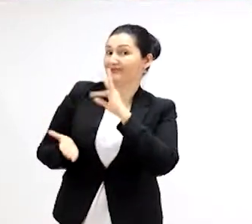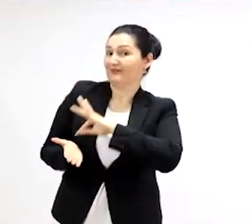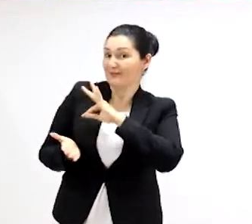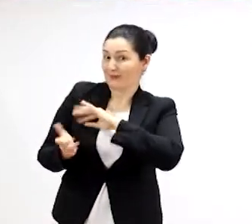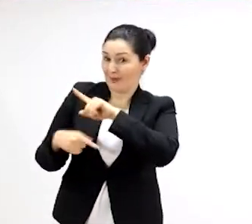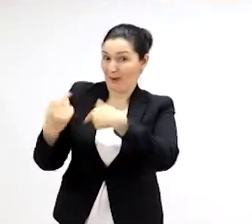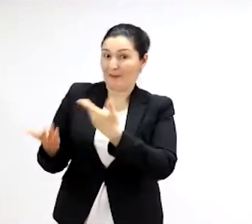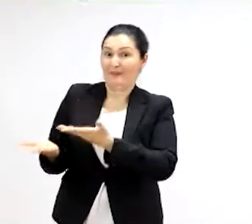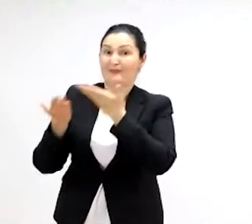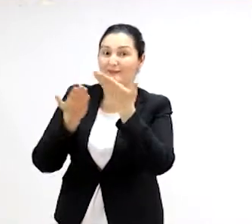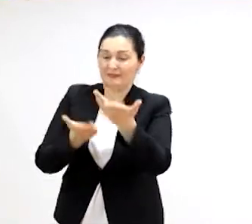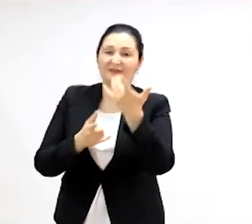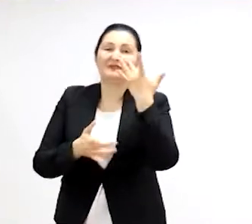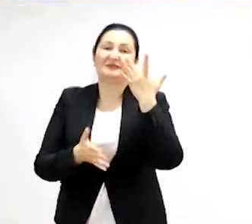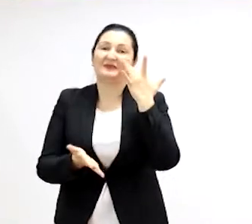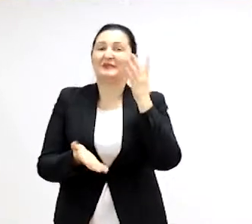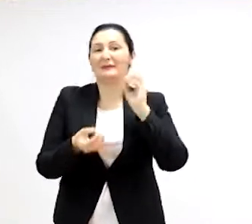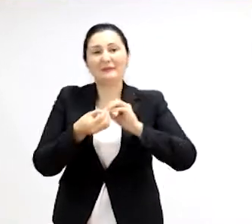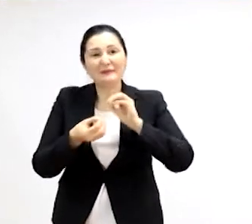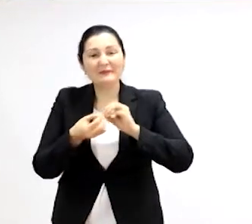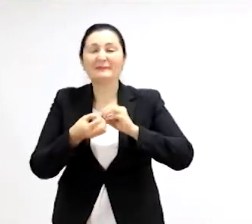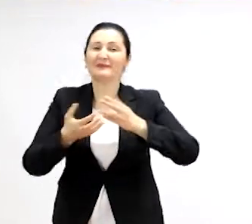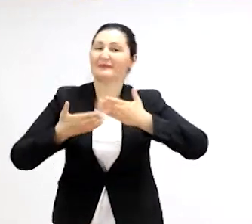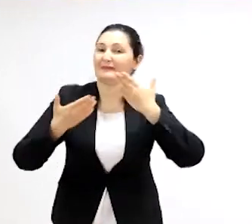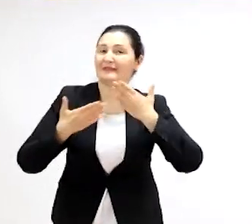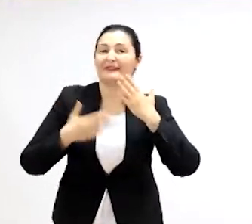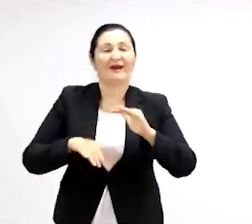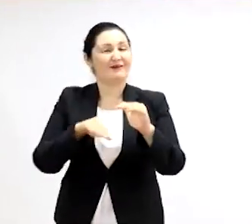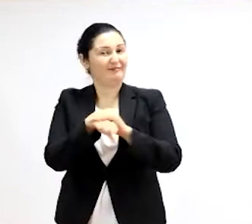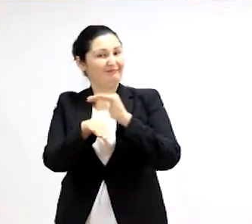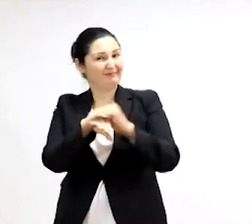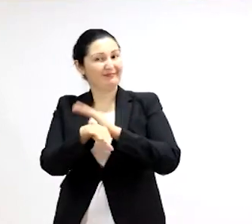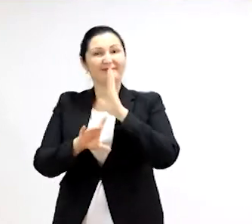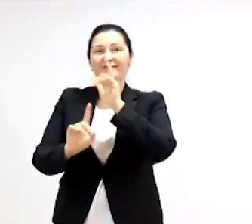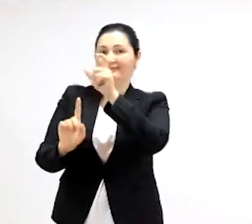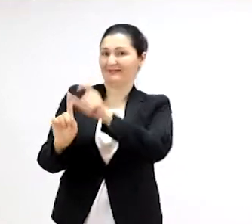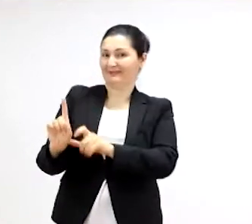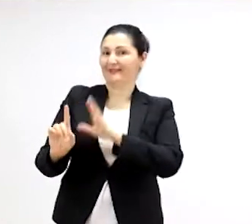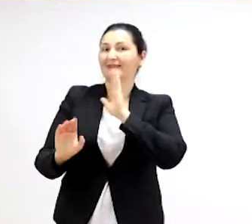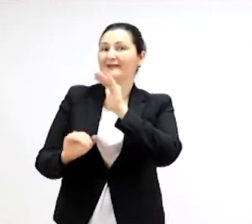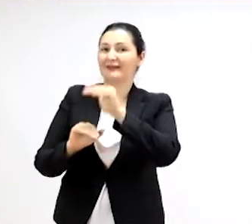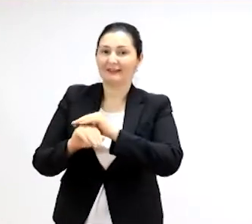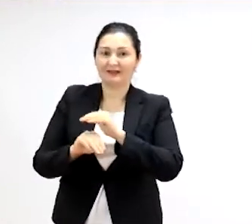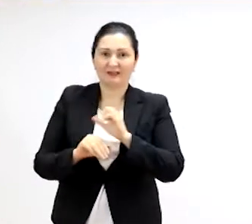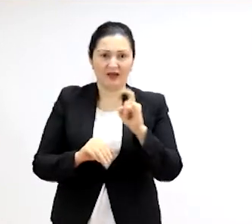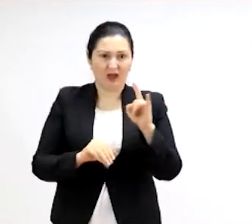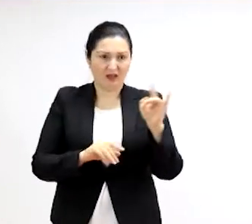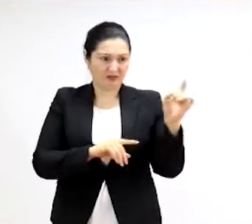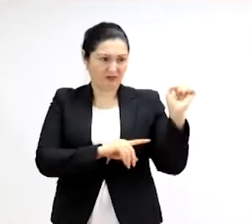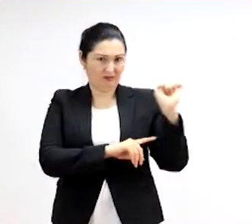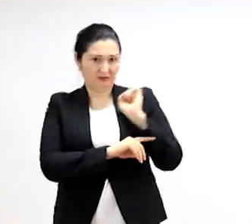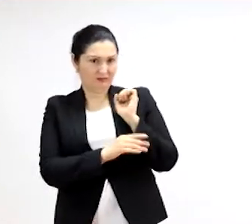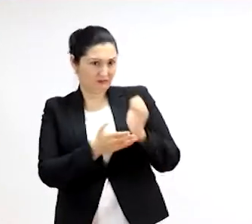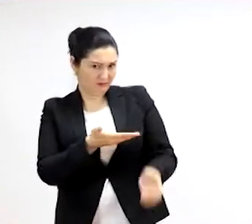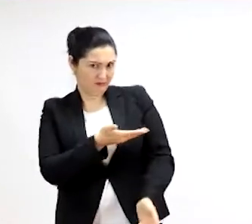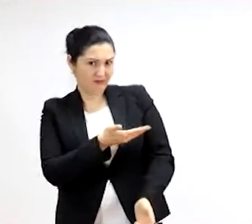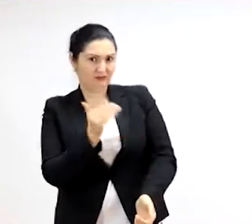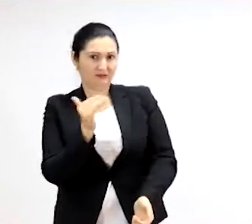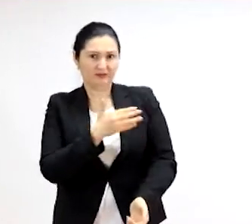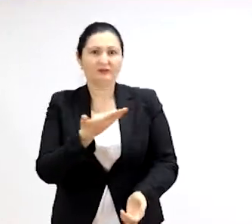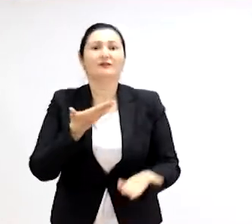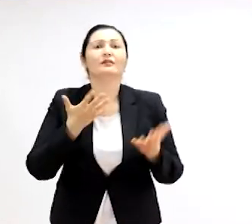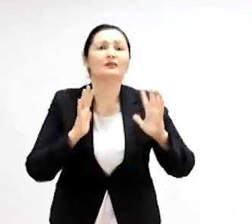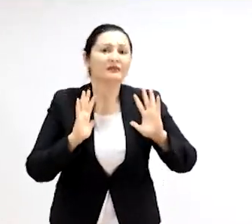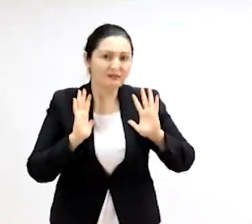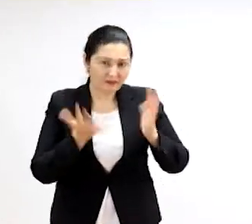истифода бурда мешавад, мутолиа кардем. Офарин, Лола ҷон. Азиз? Ба ту